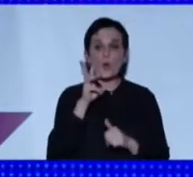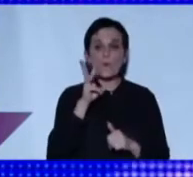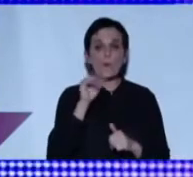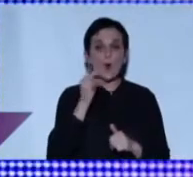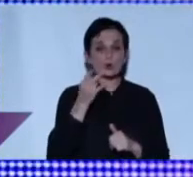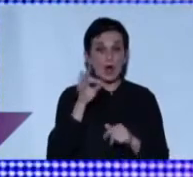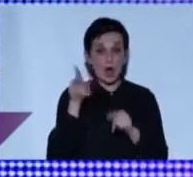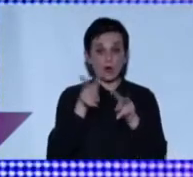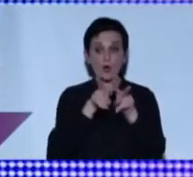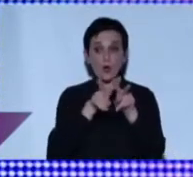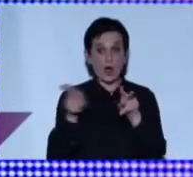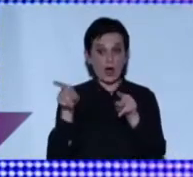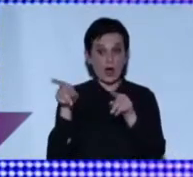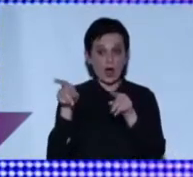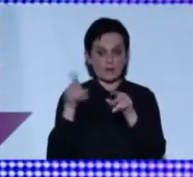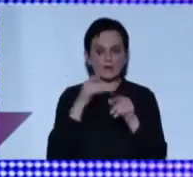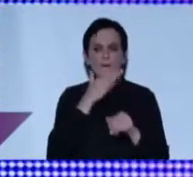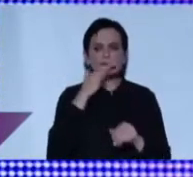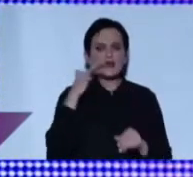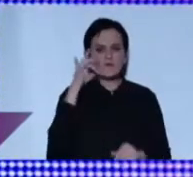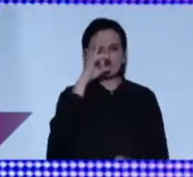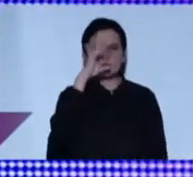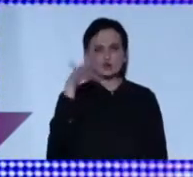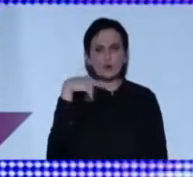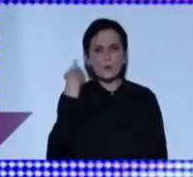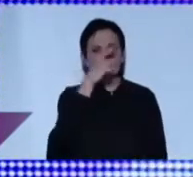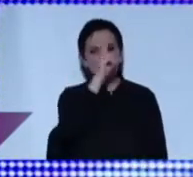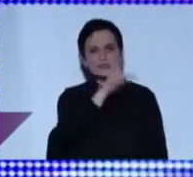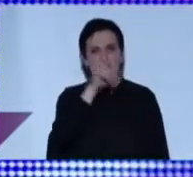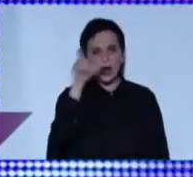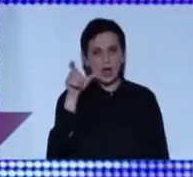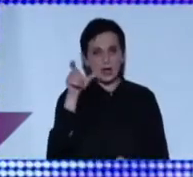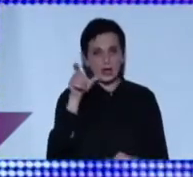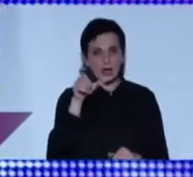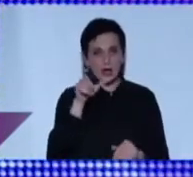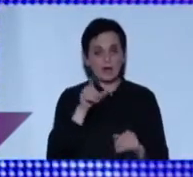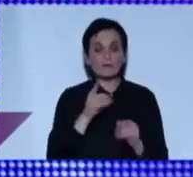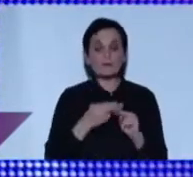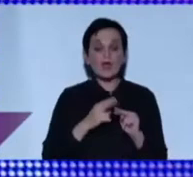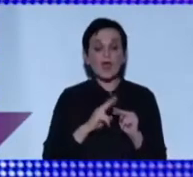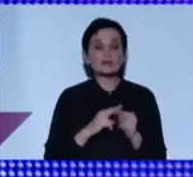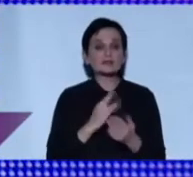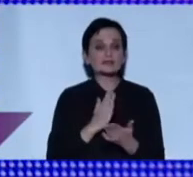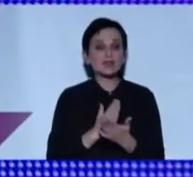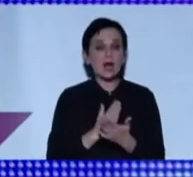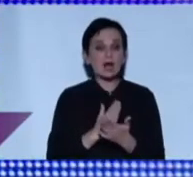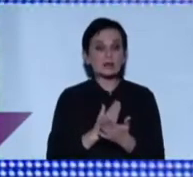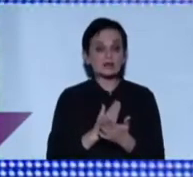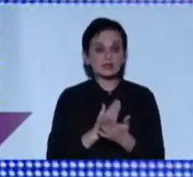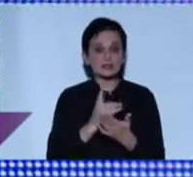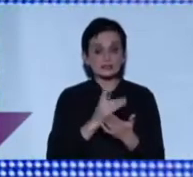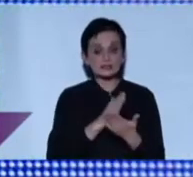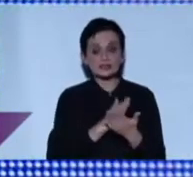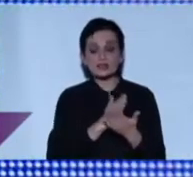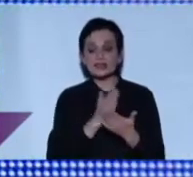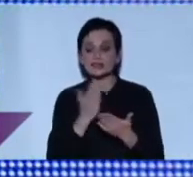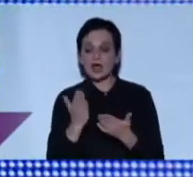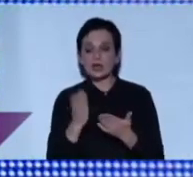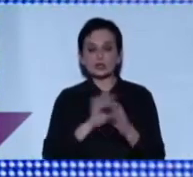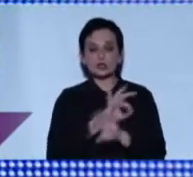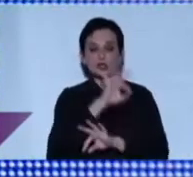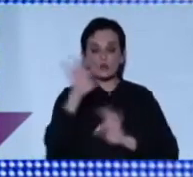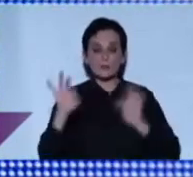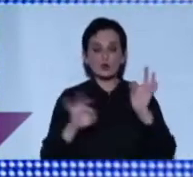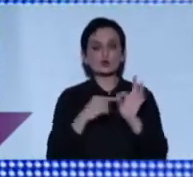მოიზიდა მრავალი ცნობილი სახე. შესაბამისად, ეს არის ეს ვთქვათ ნაწილი პროექტისა,